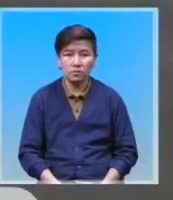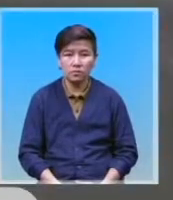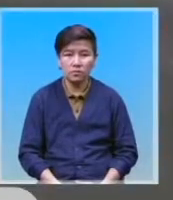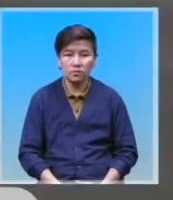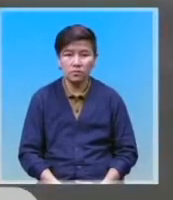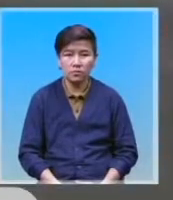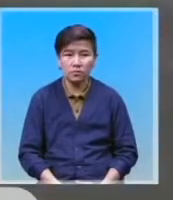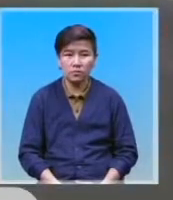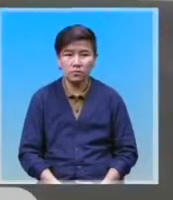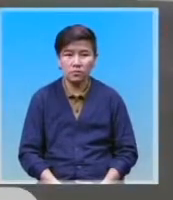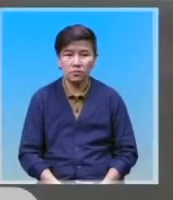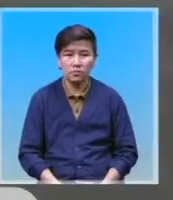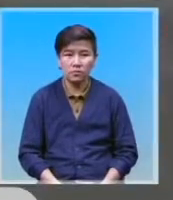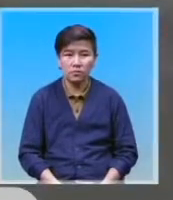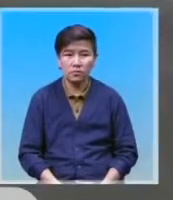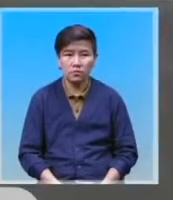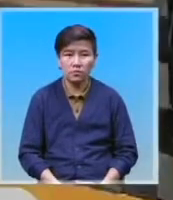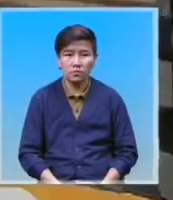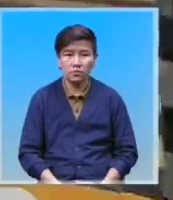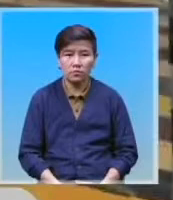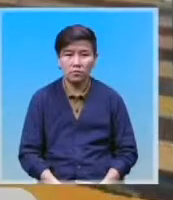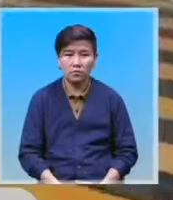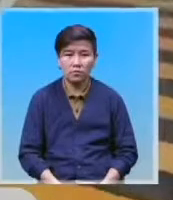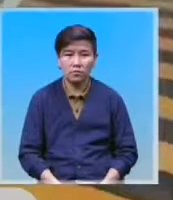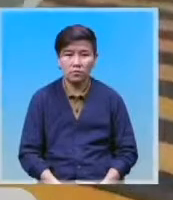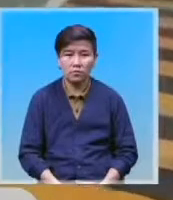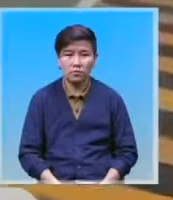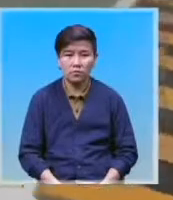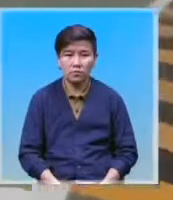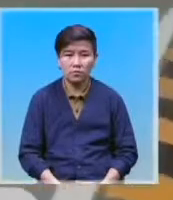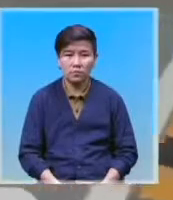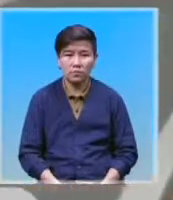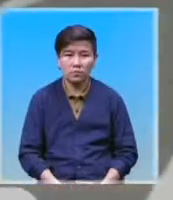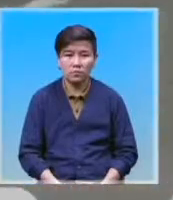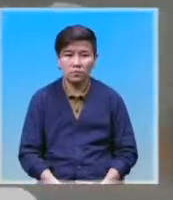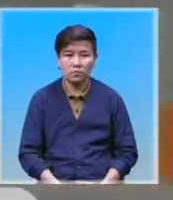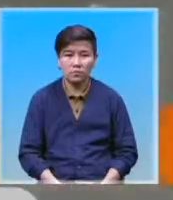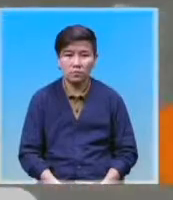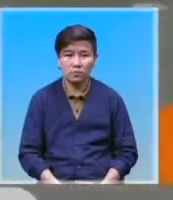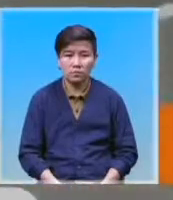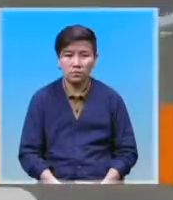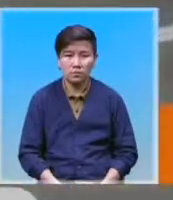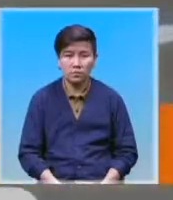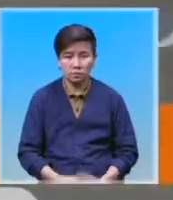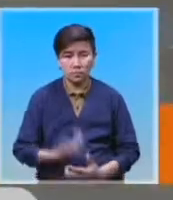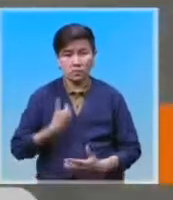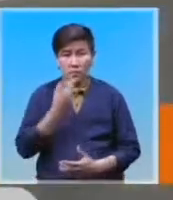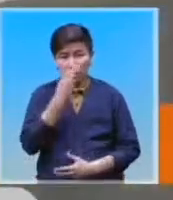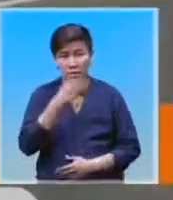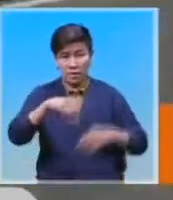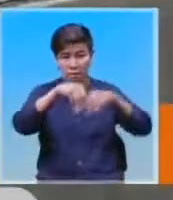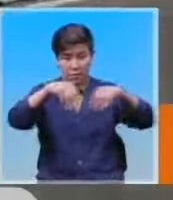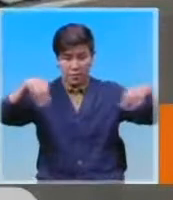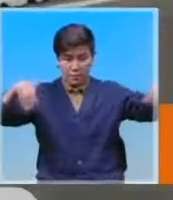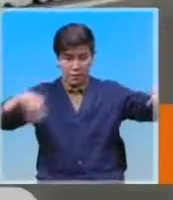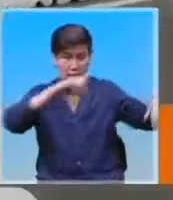ขาวๆเฉยๆเนาะแต่ว่าเดี๋ยวไปฟังสองเสียงแล้วกันเนาะนี่คือแท่งแบเรียร์ที่ทาสีขาวแล้วก็มีการเพ้นท์เป็นรูปรถ